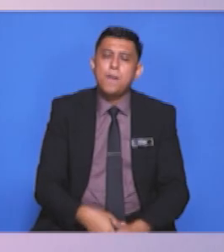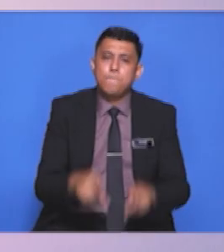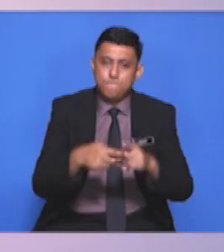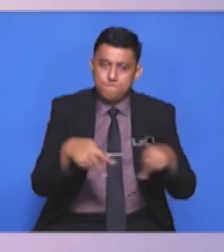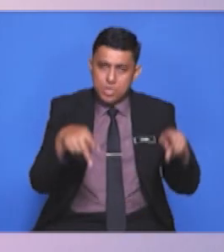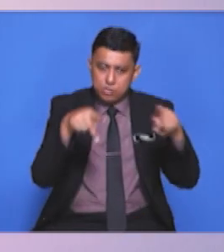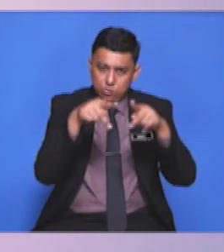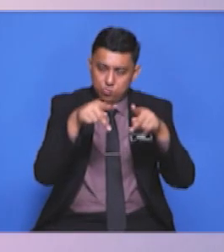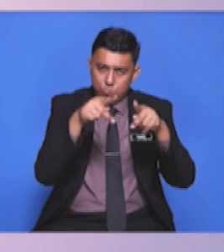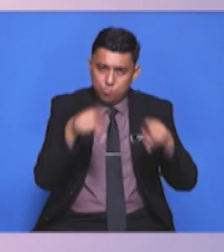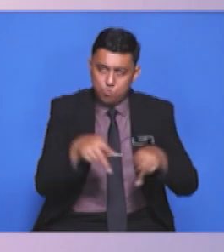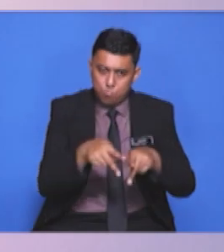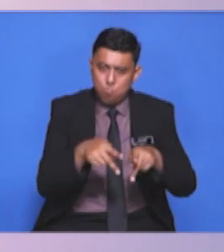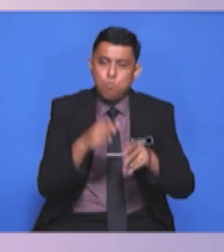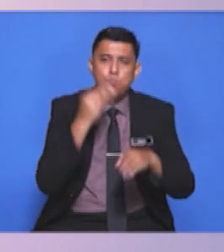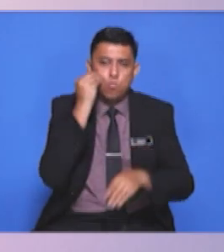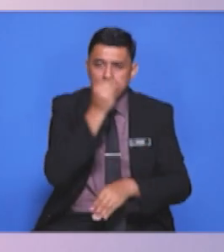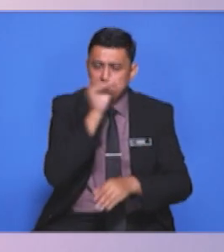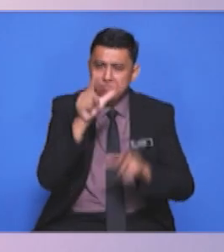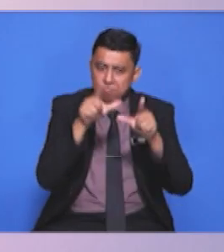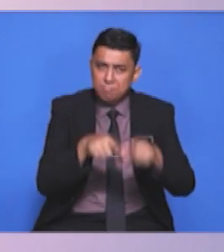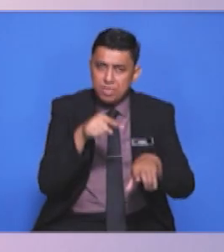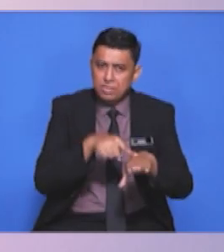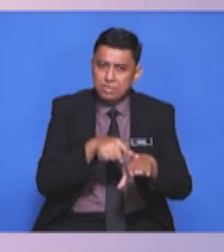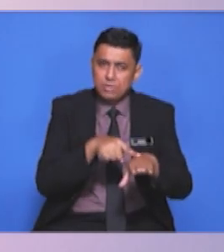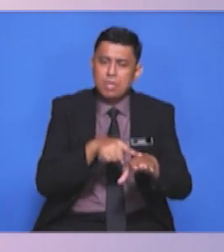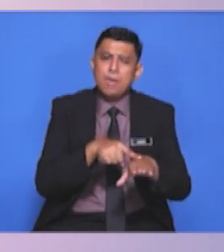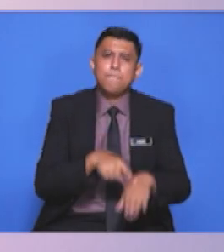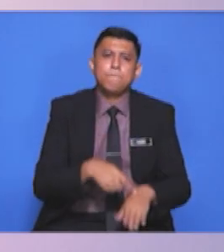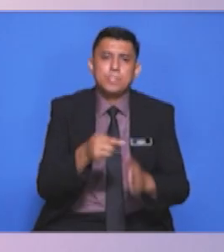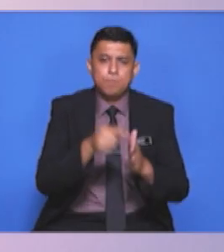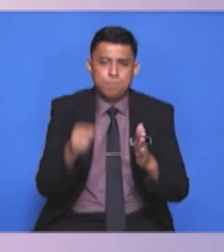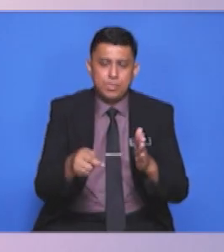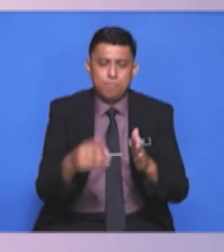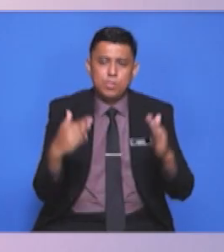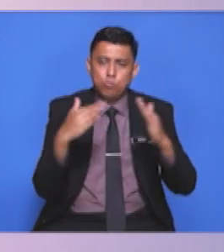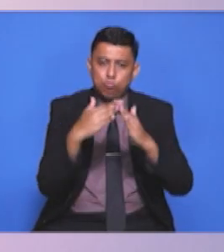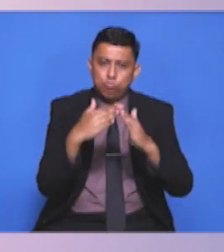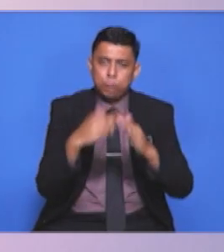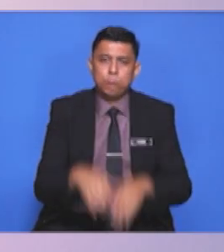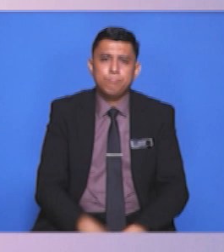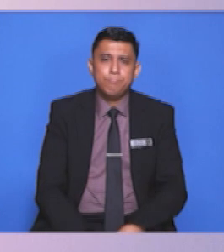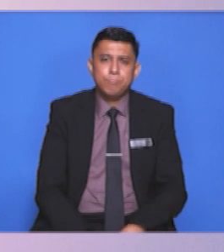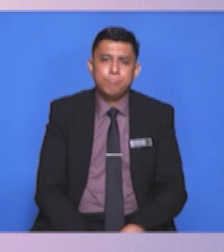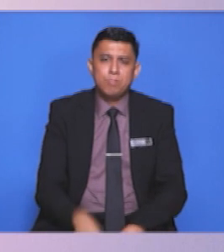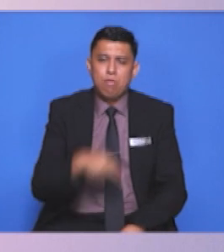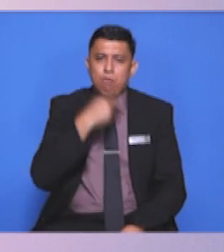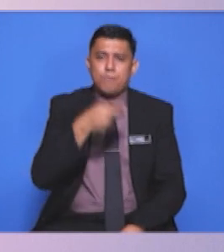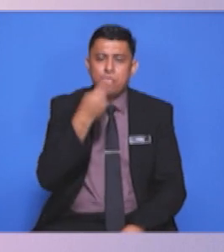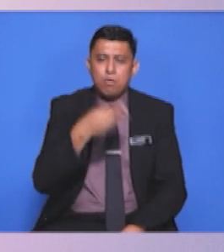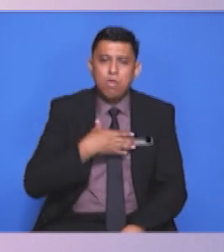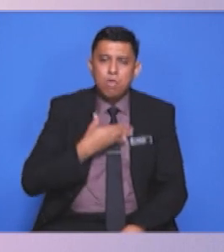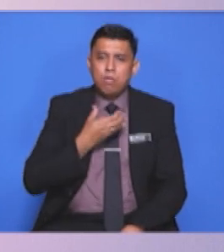tepi pintu rumahnya nafasnya terengah-engah Ketika anda berimbuhan